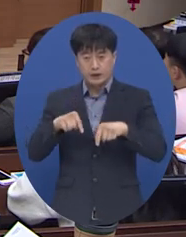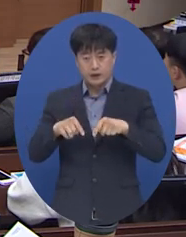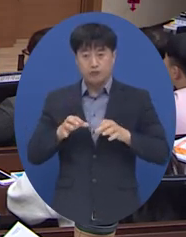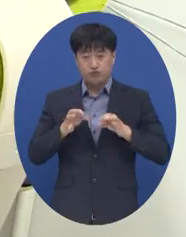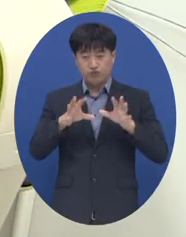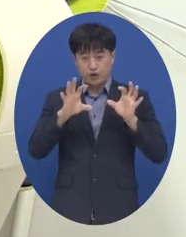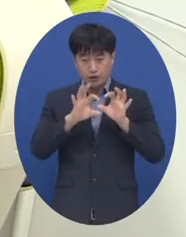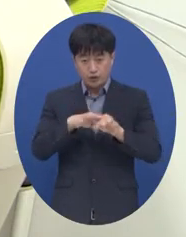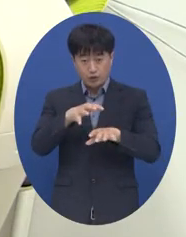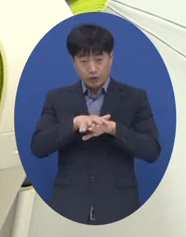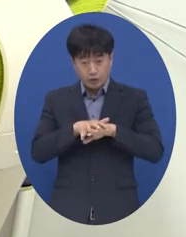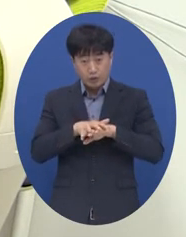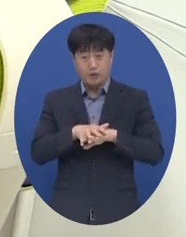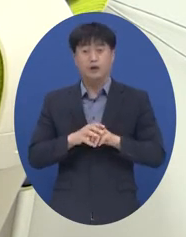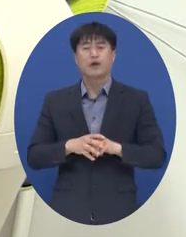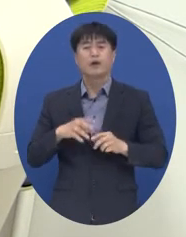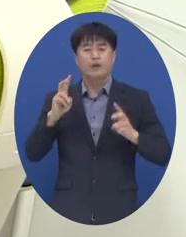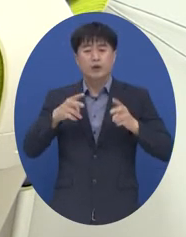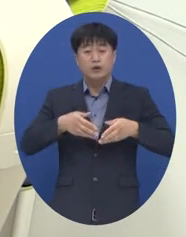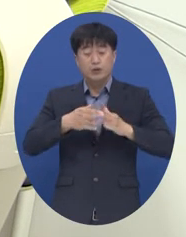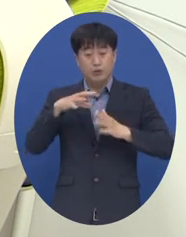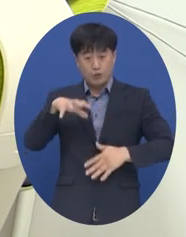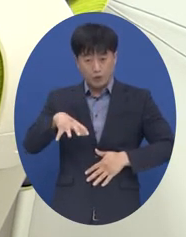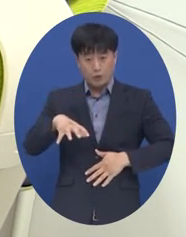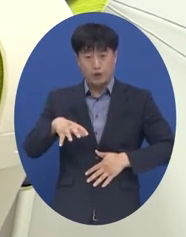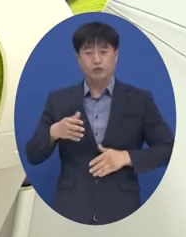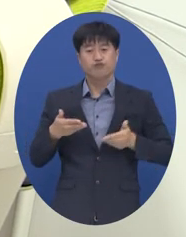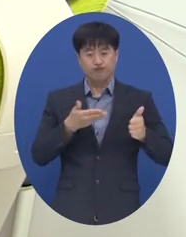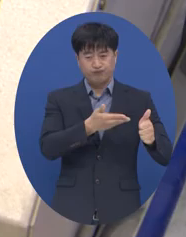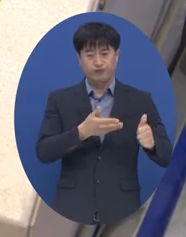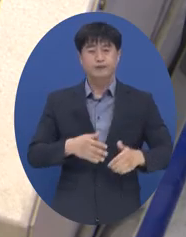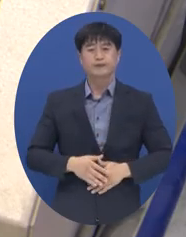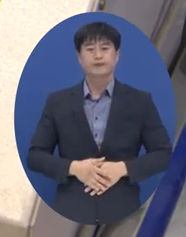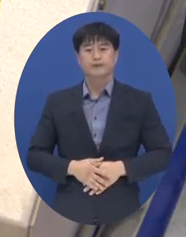투자 연계 네트워킹, 창업 공간까지 지원합니다.